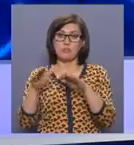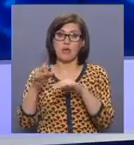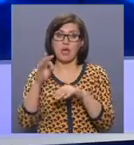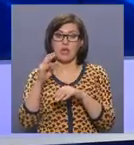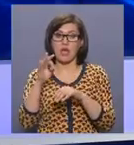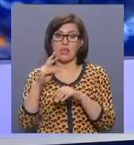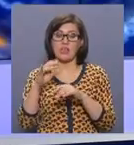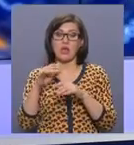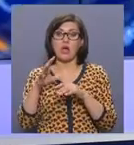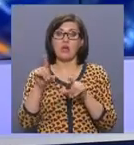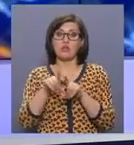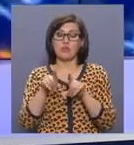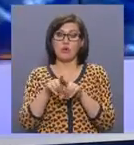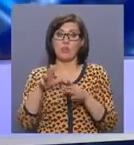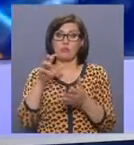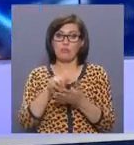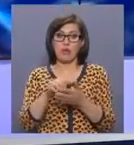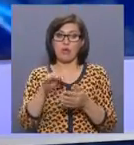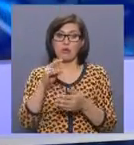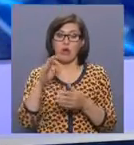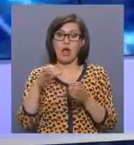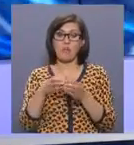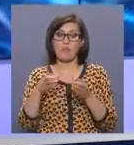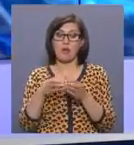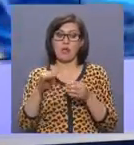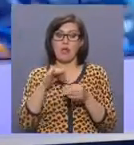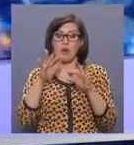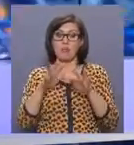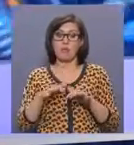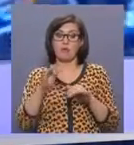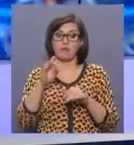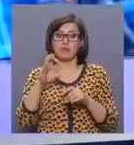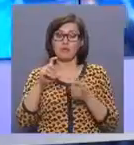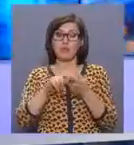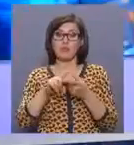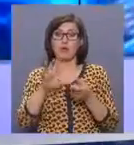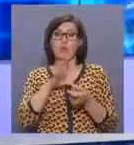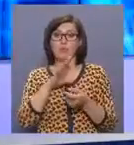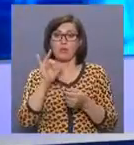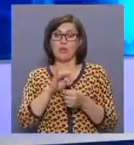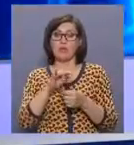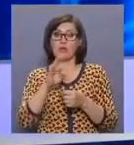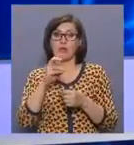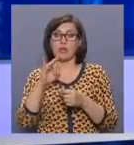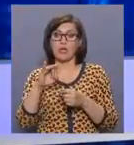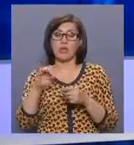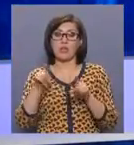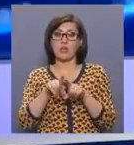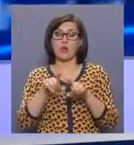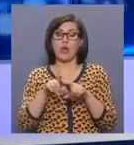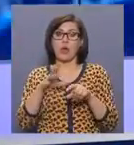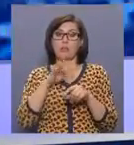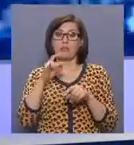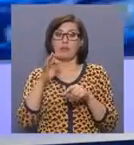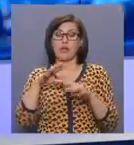қашаған кен орнын игерумен айналысатын Энкок компаниясының компьютерлеріне вирус тараған болатын. Вонна Край вирусы кеңседегі